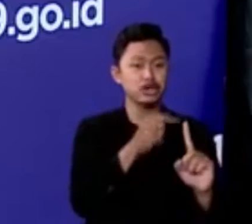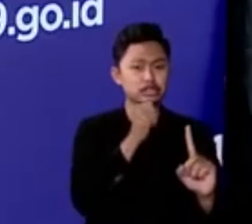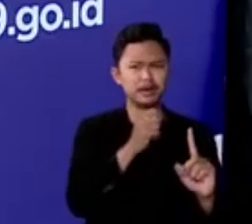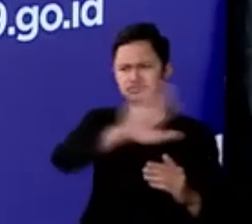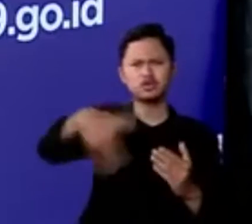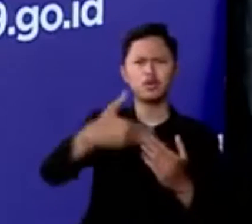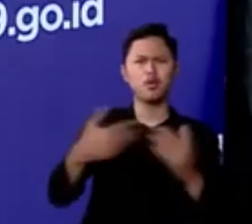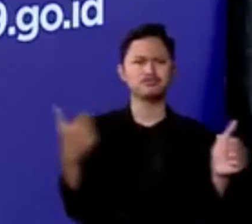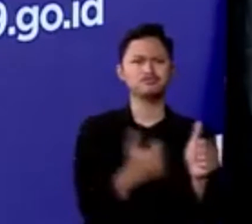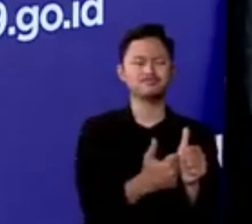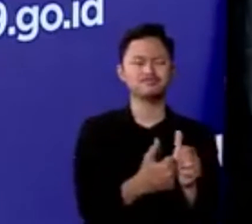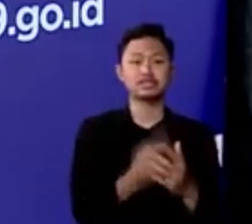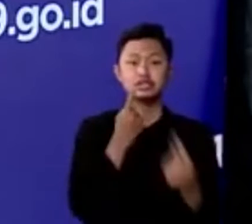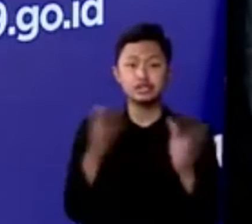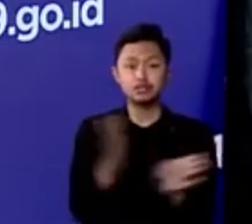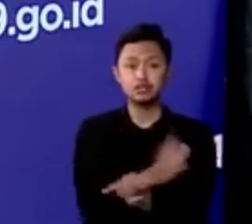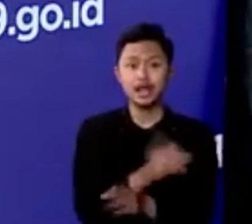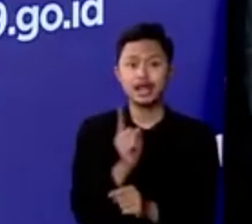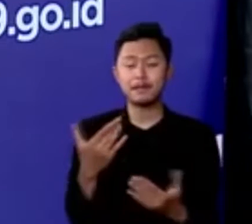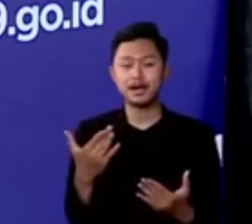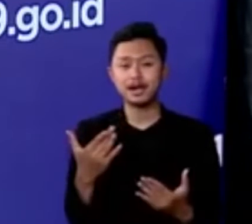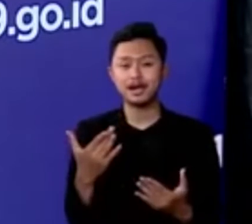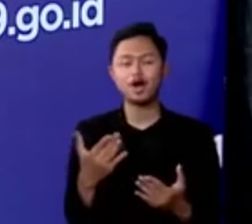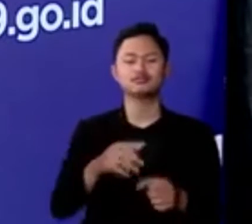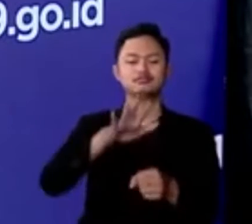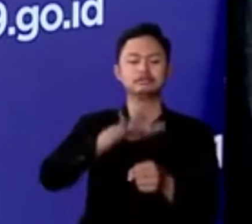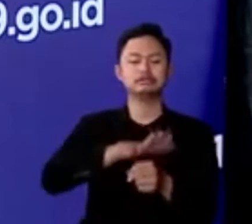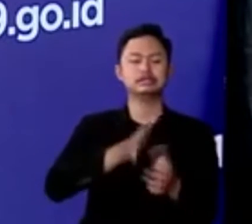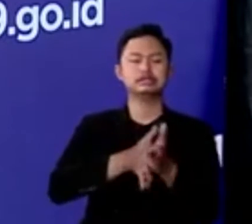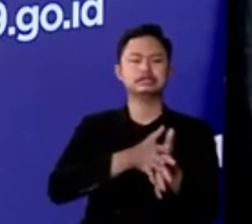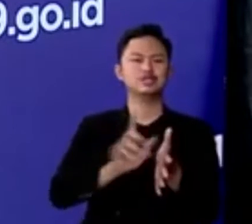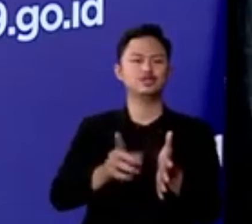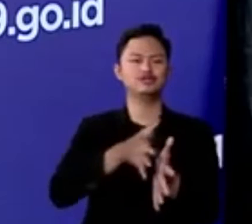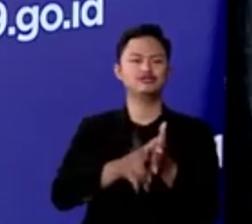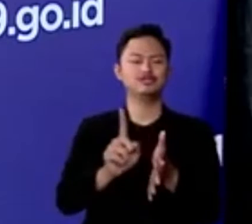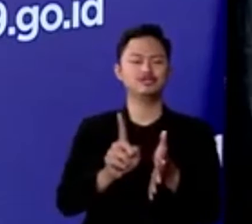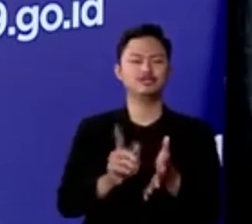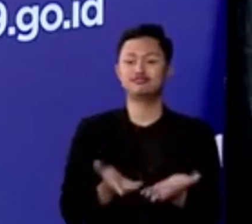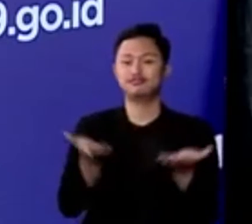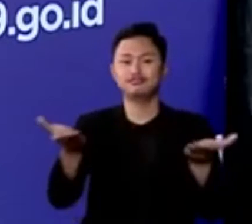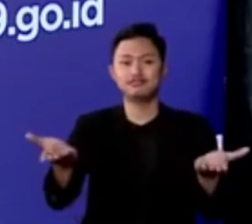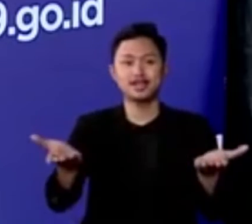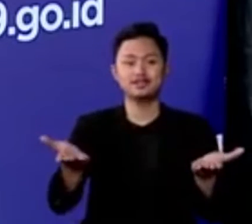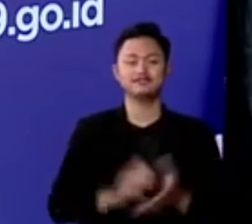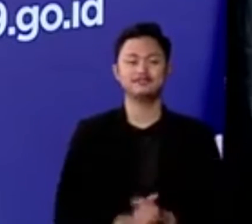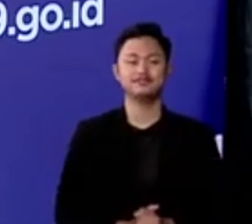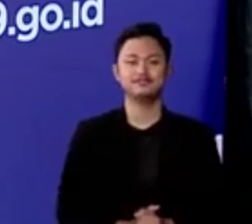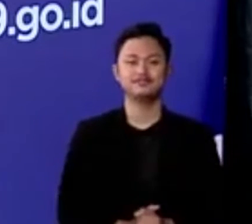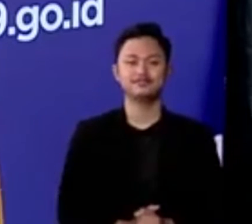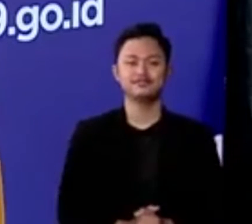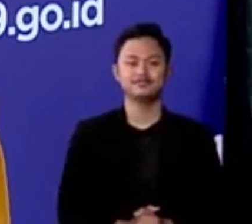kalangan seperti biasanya sebelum mulai diskusi kita dari tua memakai hand sanitizer sesuai protokol silakan mas imam dan Mas